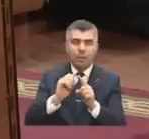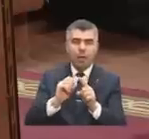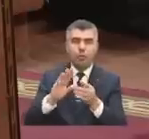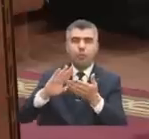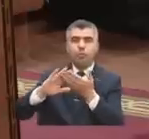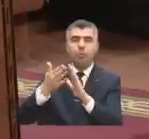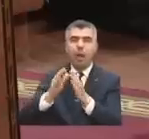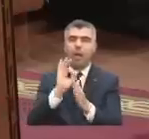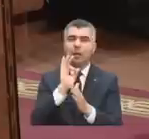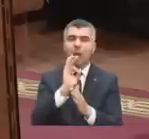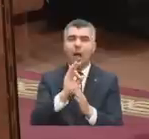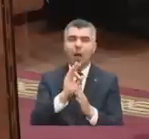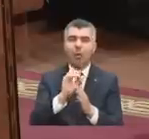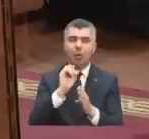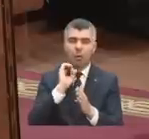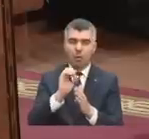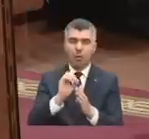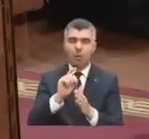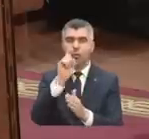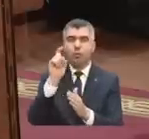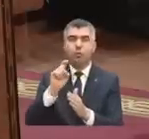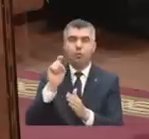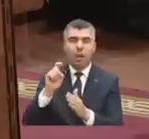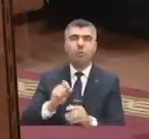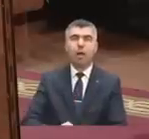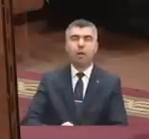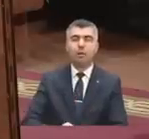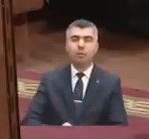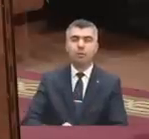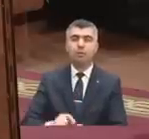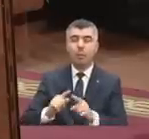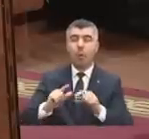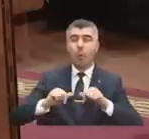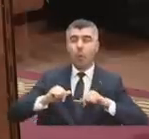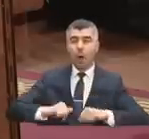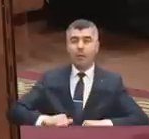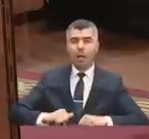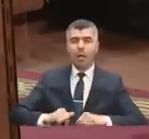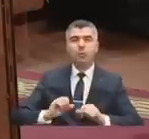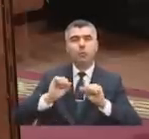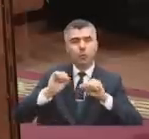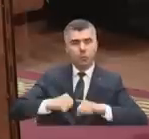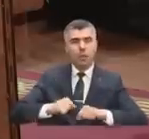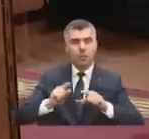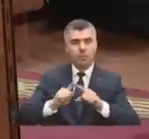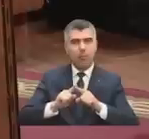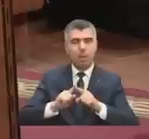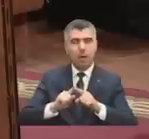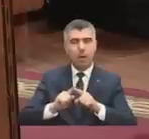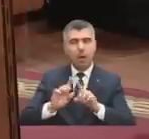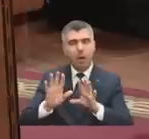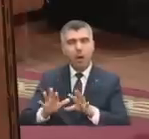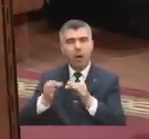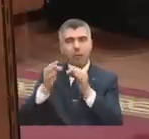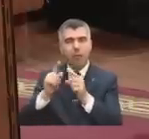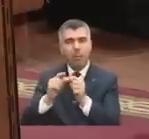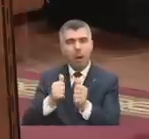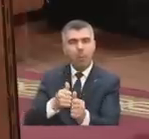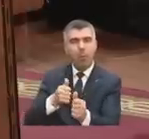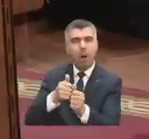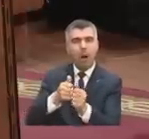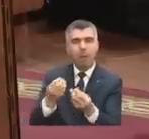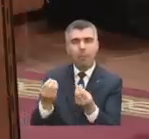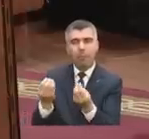لموظف الجماعات الترابيه هذا وتبقى هذه الوزاره منفتحه على ايجاد حلول ملائمه في اطار المواكبه